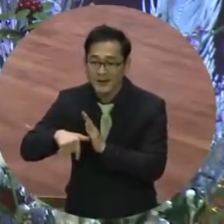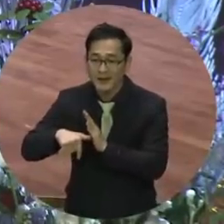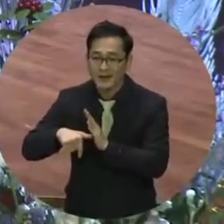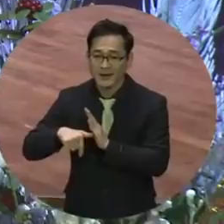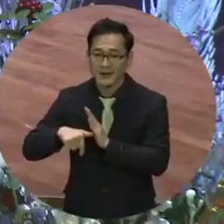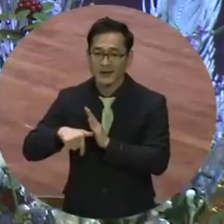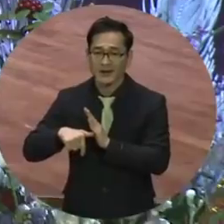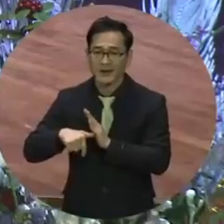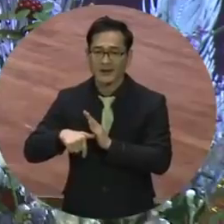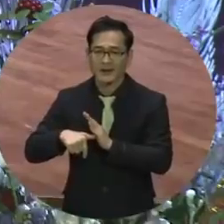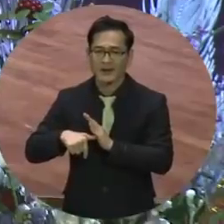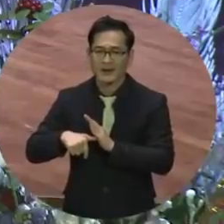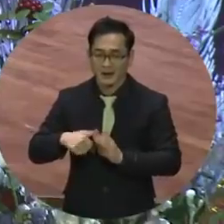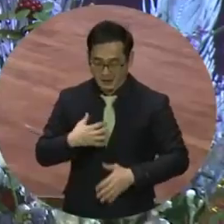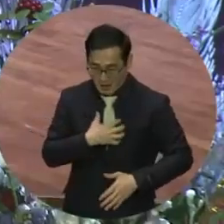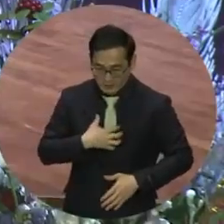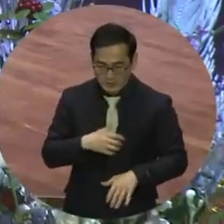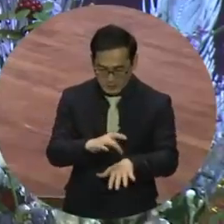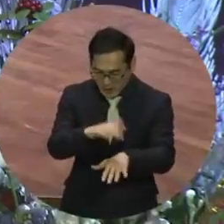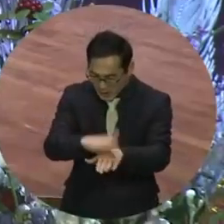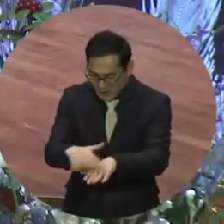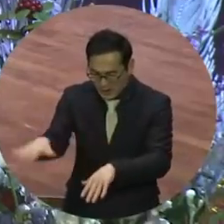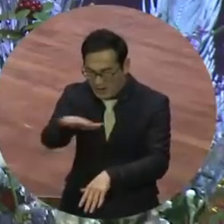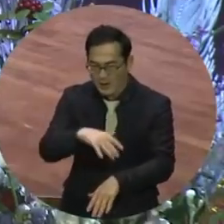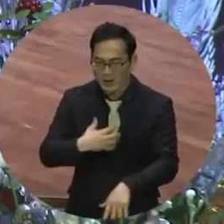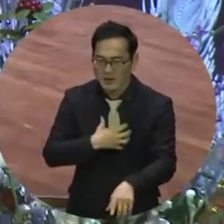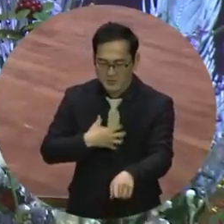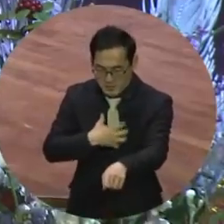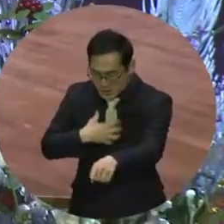봤어요. 염려 근심이 체질이야. 와.